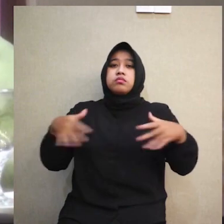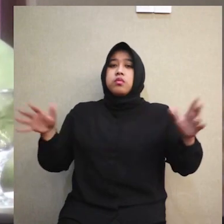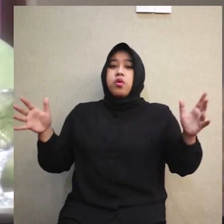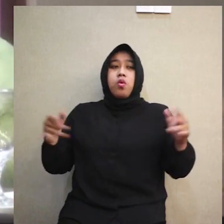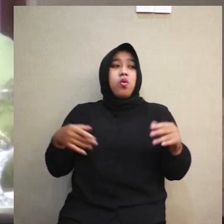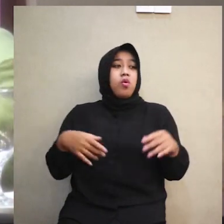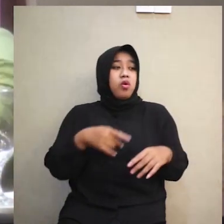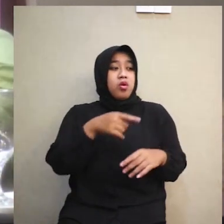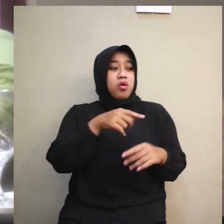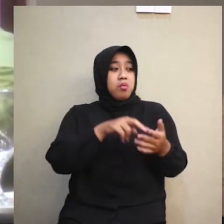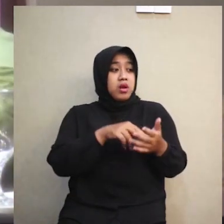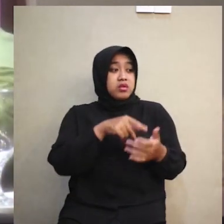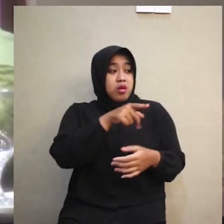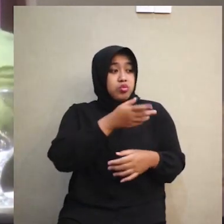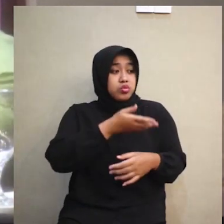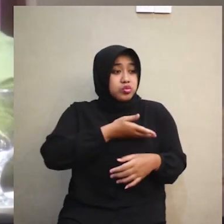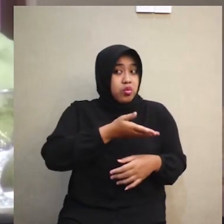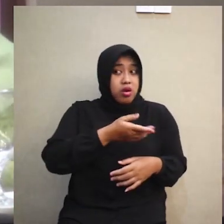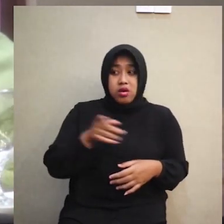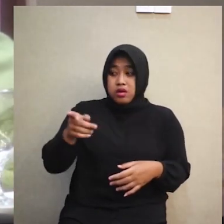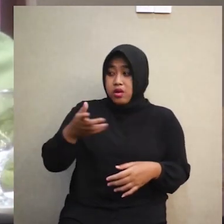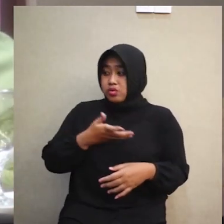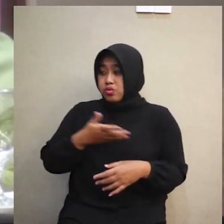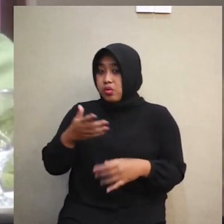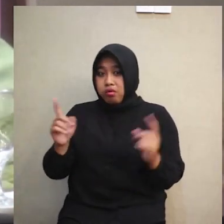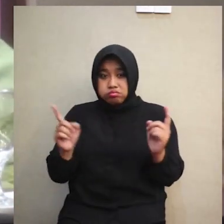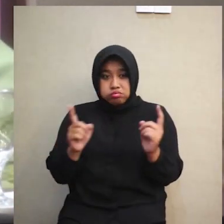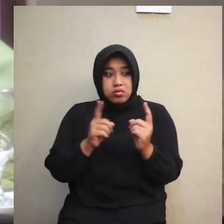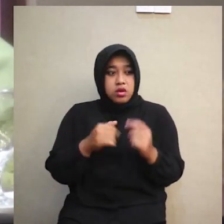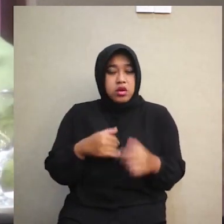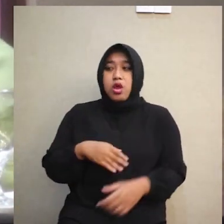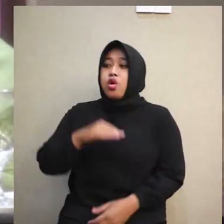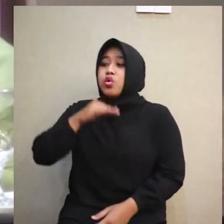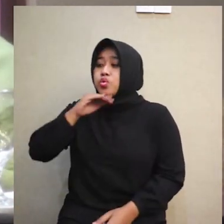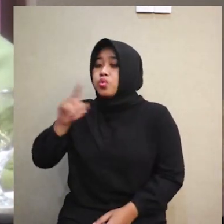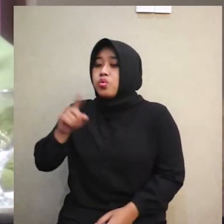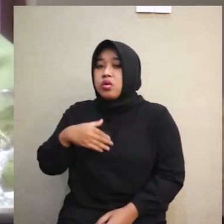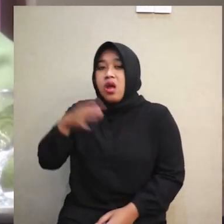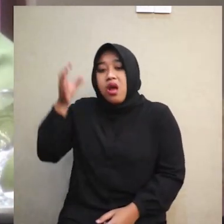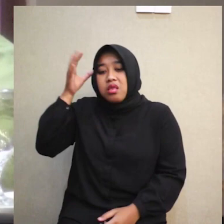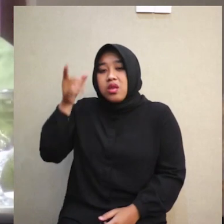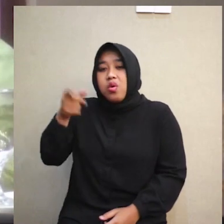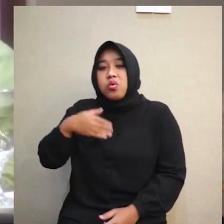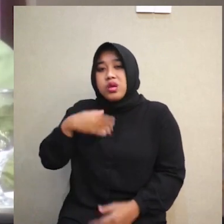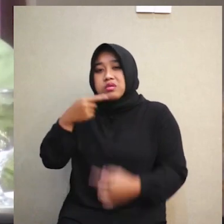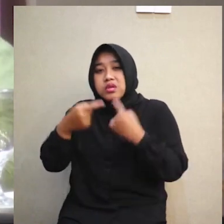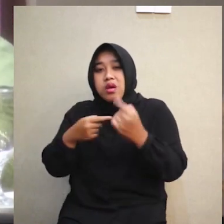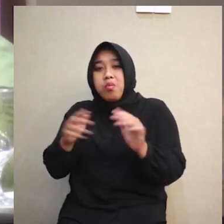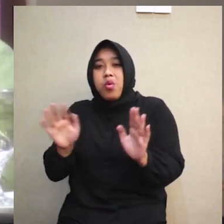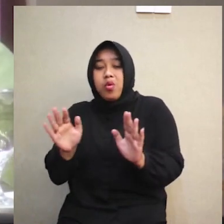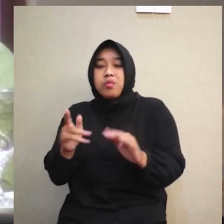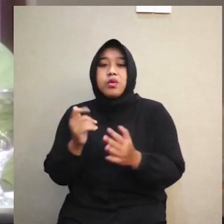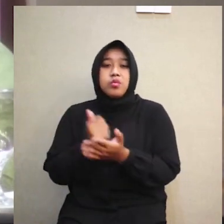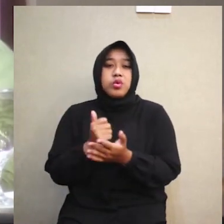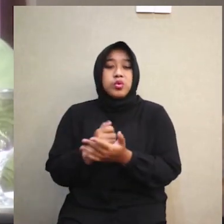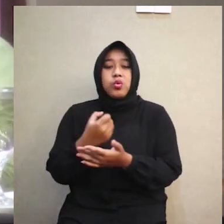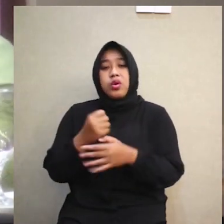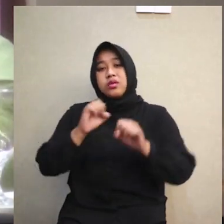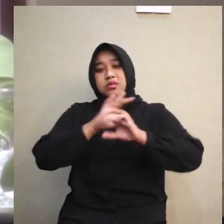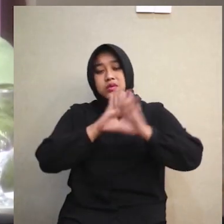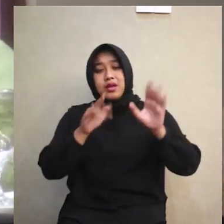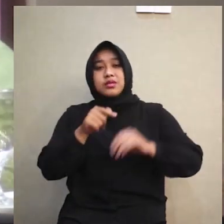dianggap suka sama suka lho Tunggu dulu wong dia itu nggak tahu ini diapain kok Nah ini nih yang yang nggak clear di